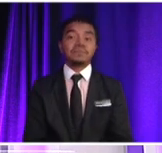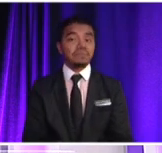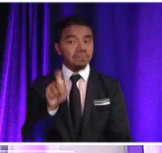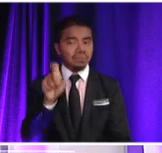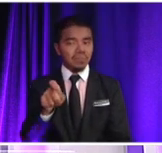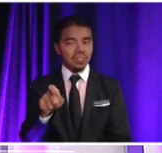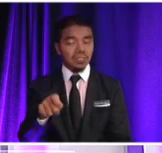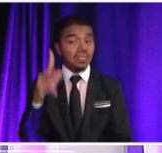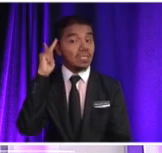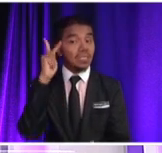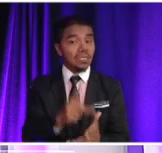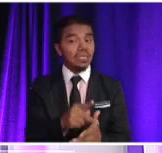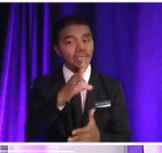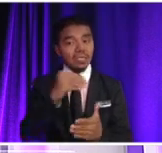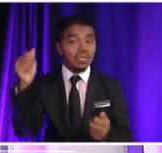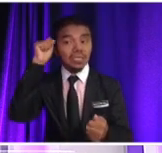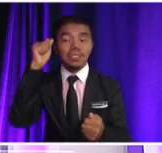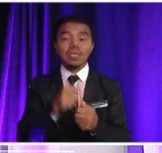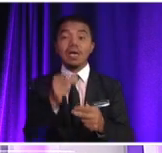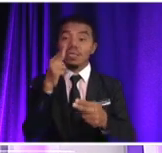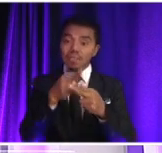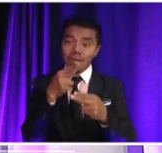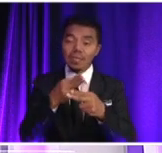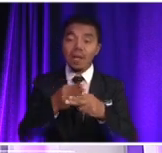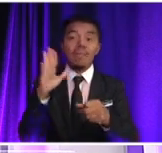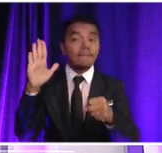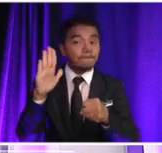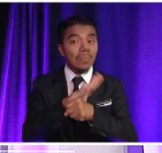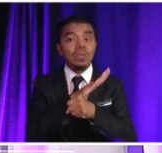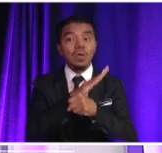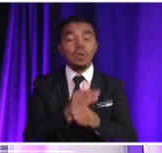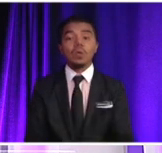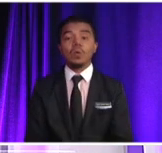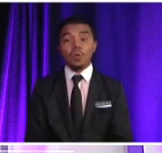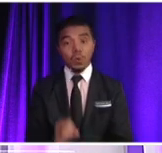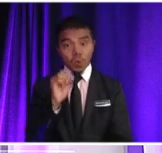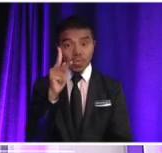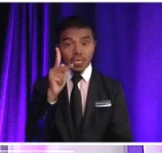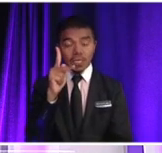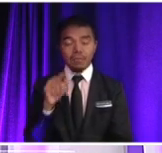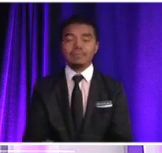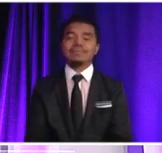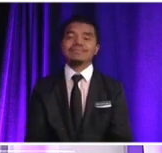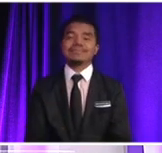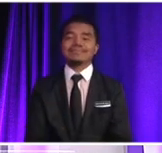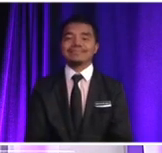logo-logo agensi kerajaan yang memberi bantuan kepada Usahawan ini Baiklah murid-murid semua masih oke ya di dalam tarian dan mudah di rumah